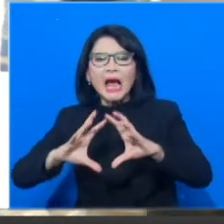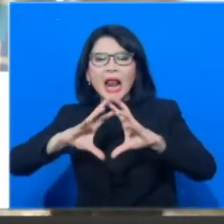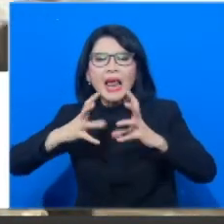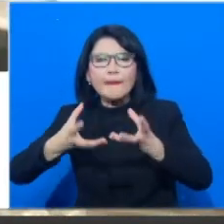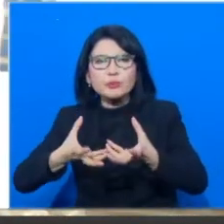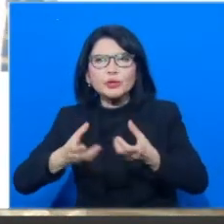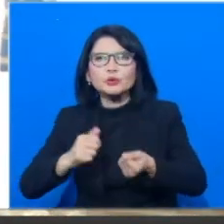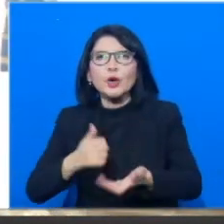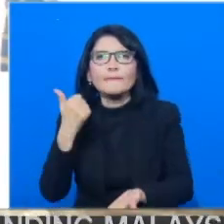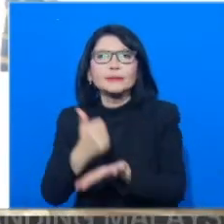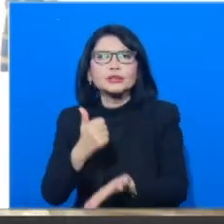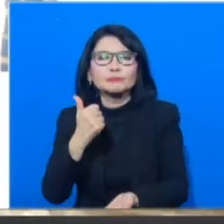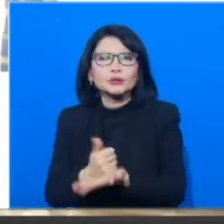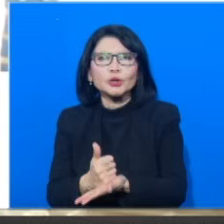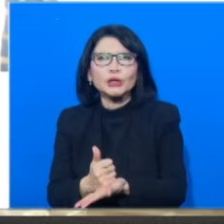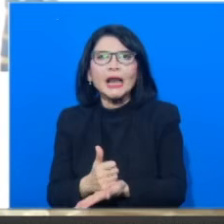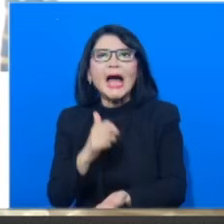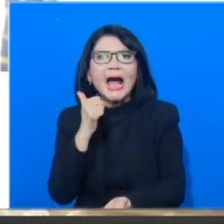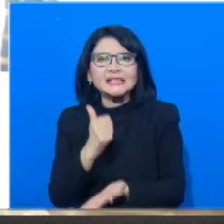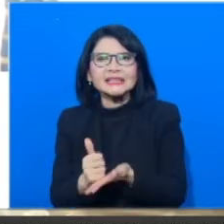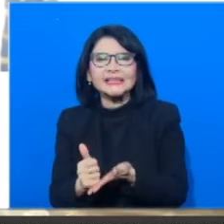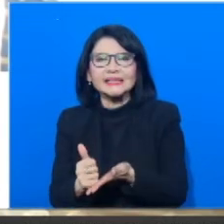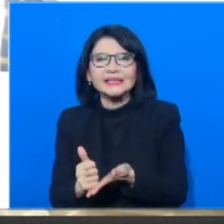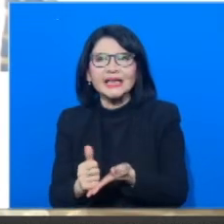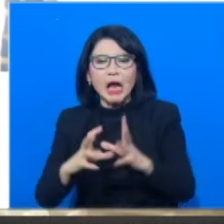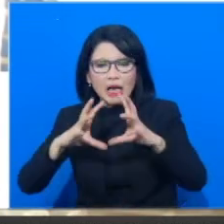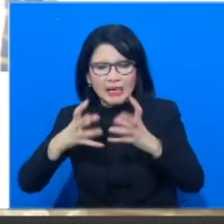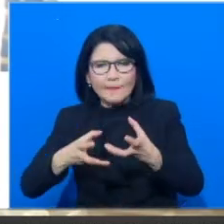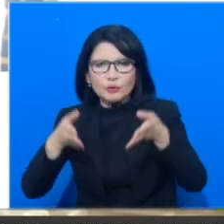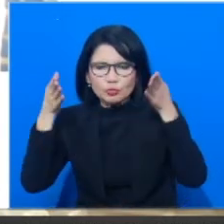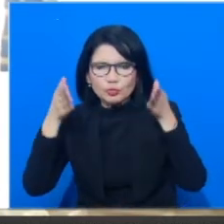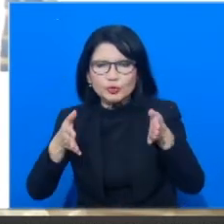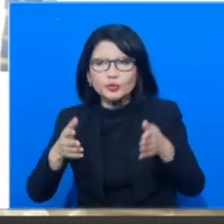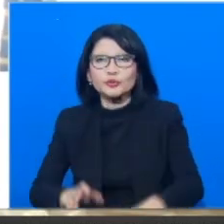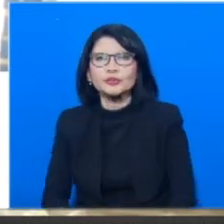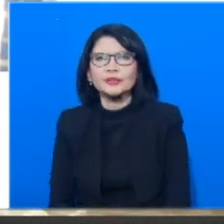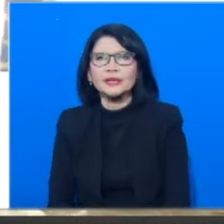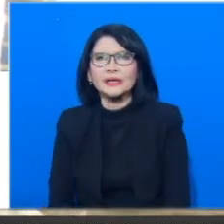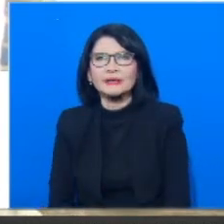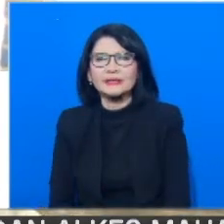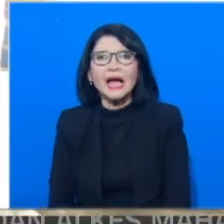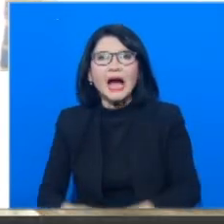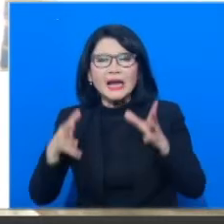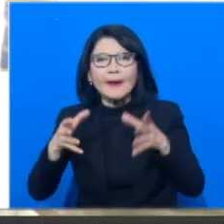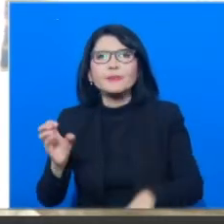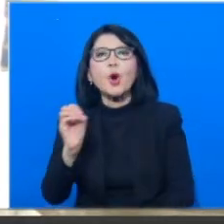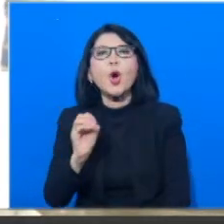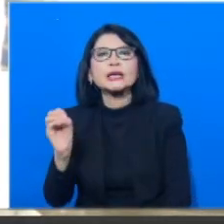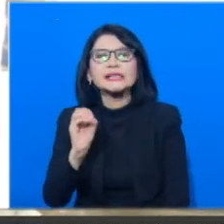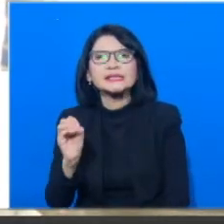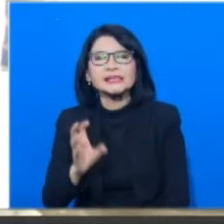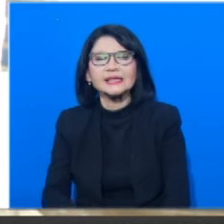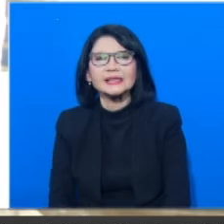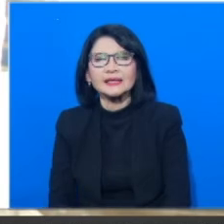dari benar-benar bahan ataupun labu khusus. Beda dari yang lain. Memang lebih ke labu orange seperti halnya umumnya biasa,